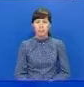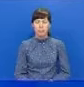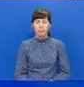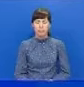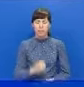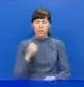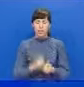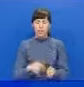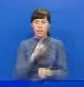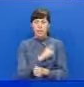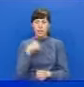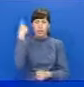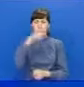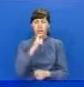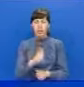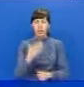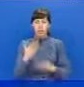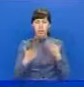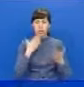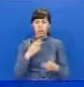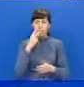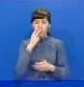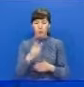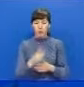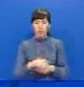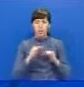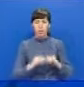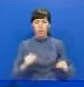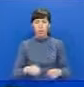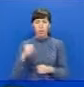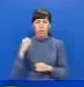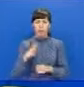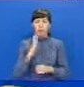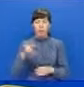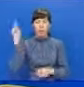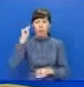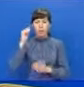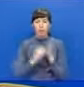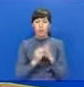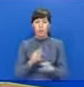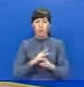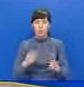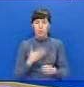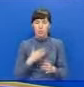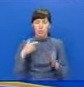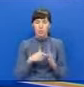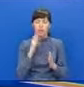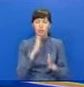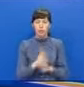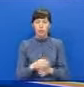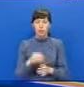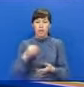оқушы жеке тұлға, оның айрықша қарым қабілетін байқау арқылы баланың бағын ашу, сауатын көтеру, ерекше қырын дамыту біздің мақсатымыз. Асыл